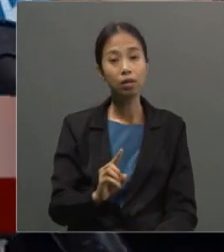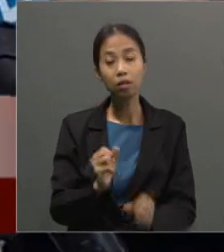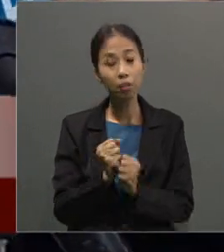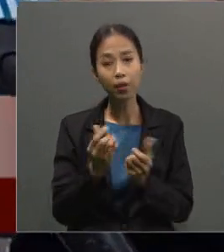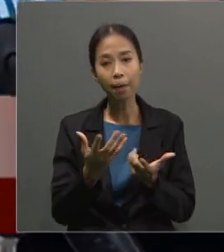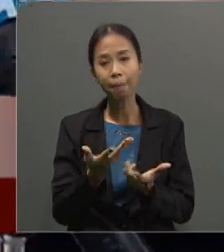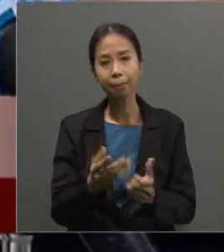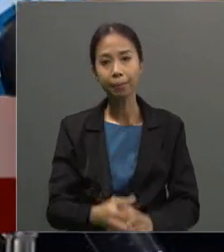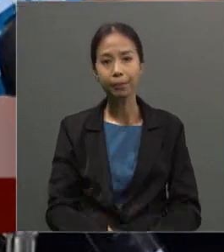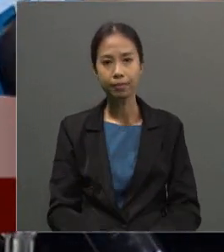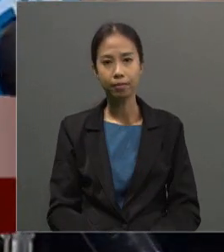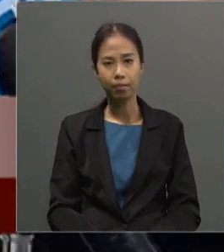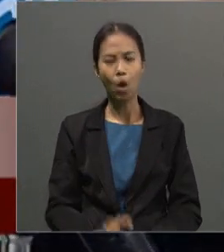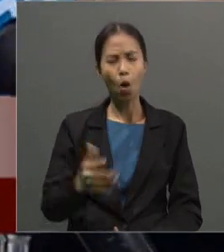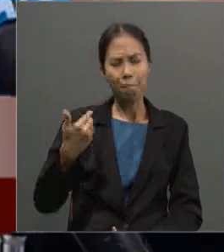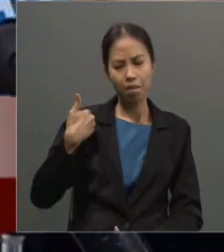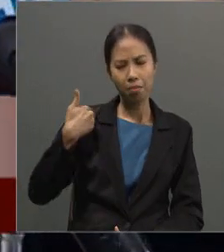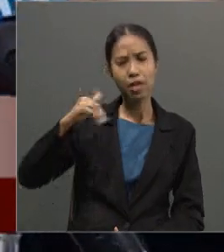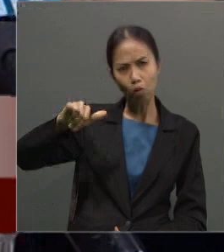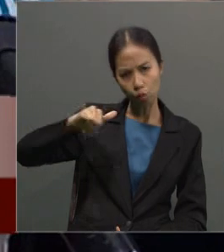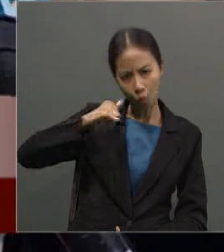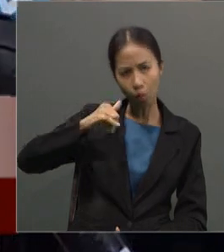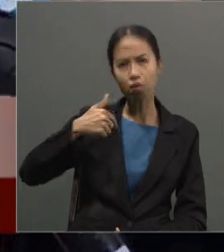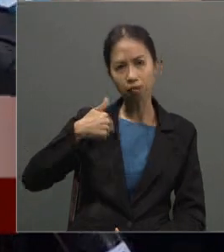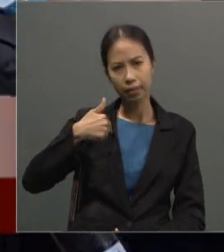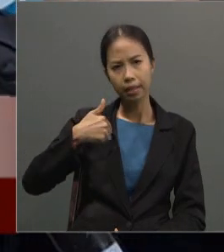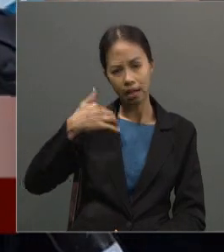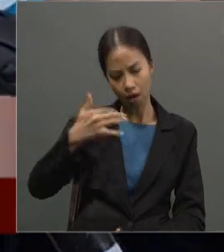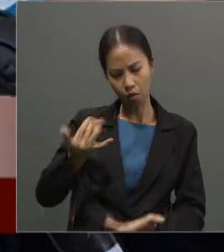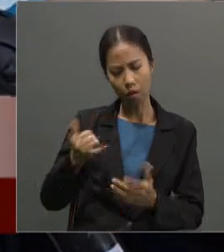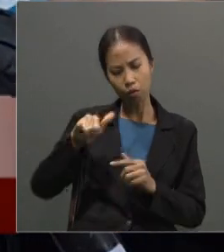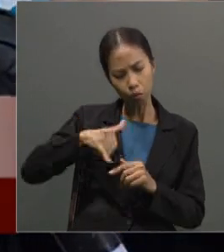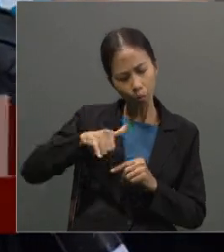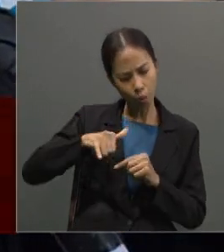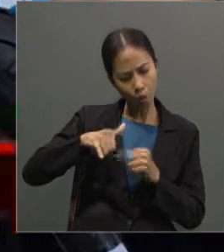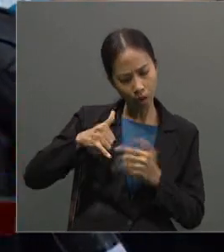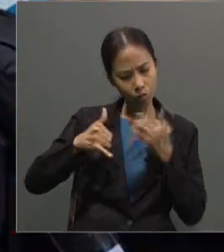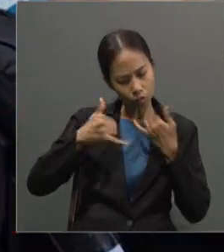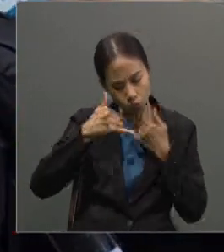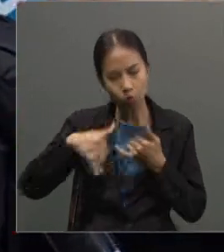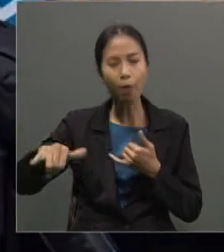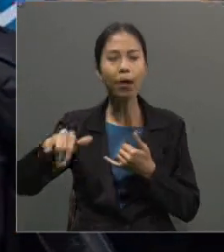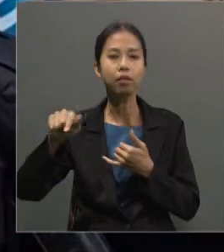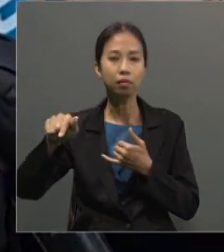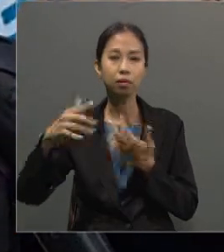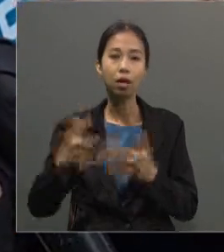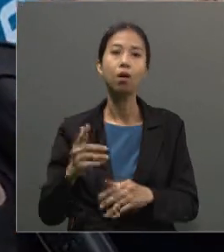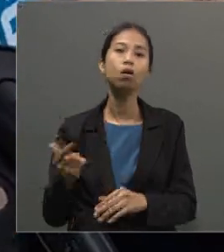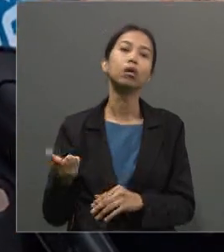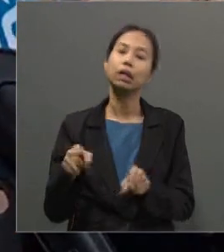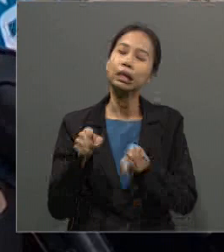ไป โทรมาเขาแต่ผมรับไม่ทันครับผมเลยโทรกลับไป โทรกลับไปพูดคุยกันยังไงบ้างครับโทรกลับไป ตามคลิป